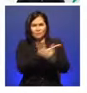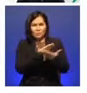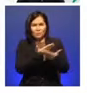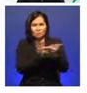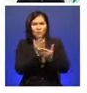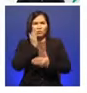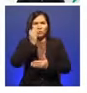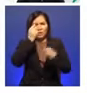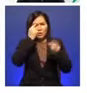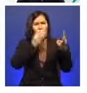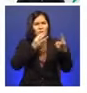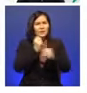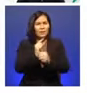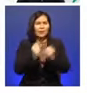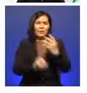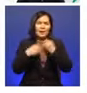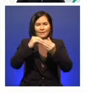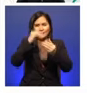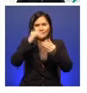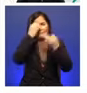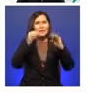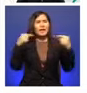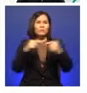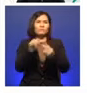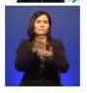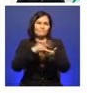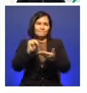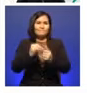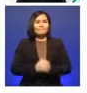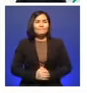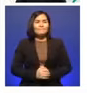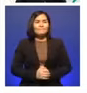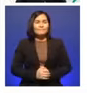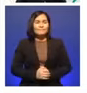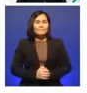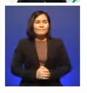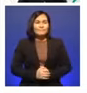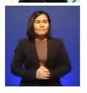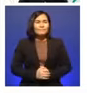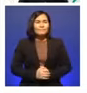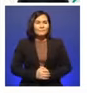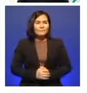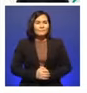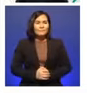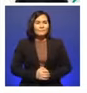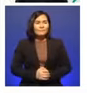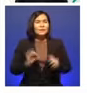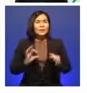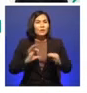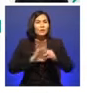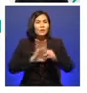าเราจะนำไปสู่ในเรื่องนี้ได้อย่างไรเพื่อการเข้าถึงการศึกษาทั้งหมดนะครับสำหรับเรื่องหลักประกันสุขภาพนะ